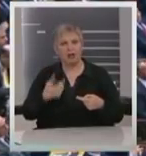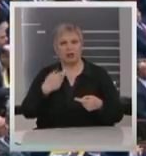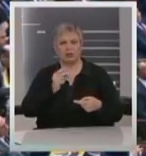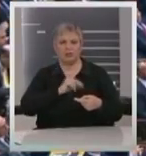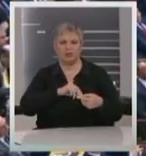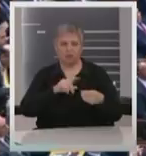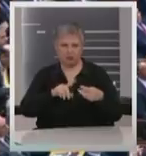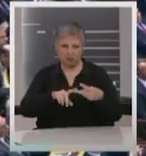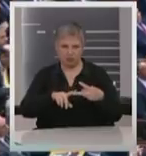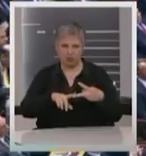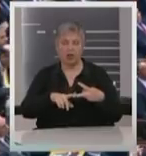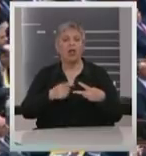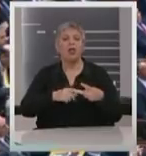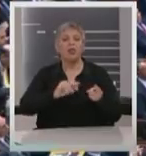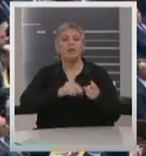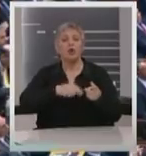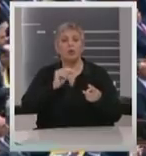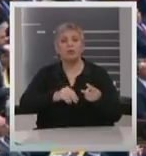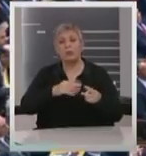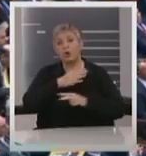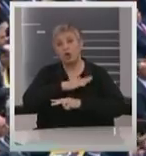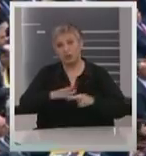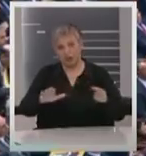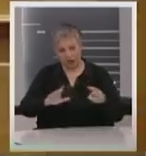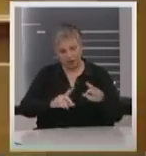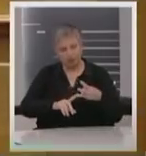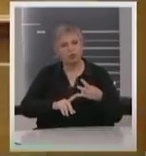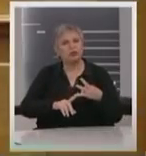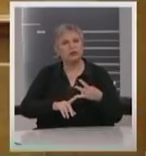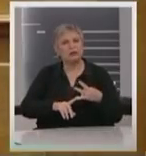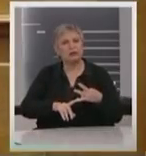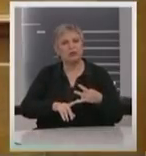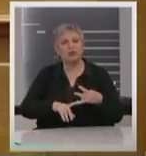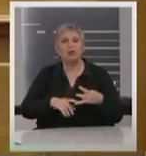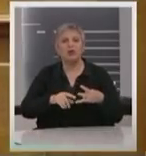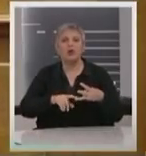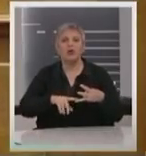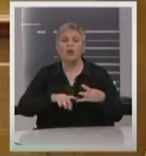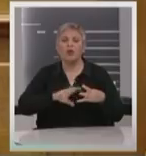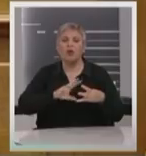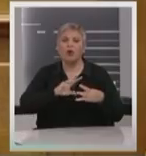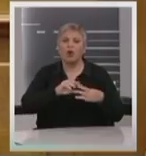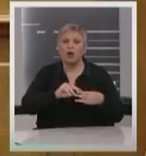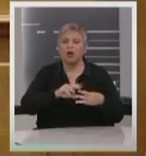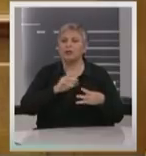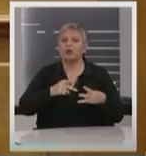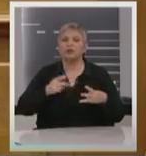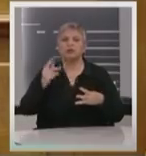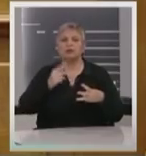ότι δήθεν βγαίνουμε από τα μνημόνια. Και τρίτον, ότι δήθεν όλα αυτά έχουν κάποιο κοινωνικό